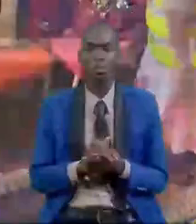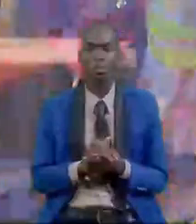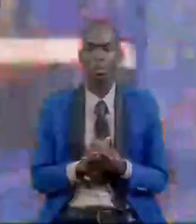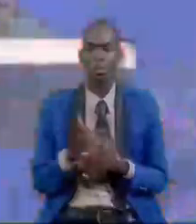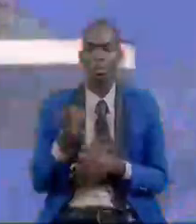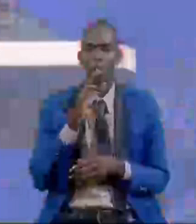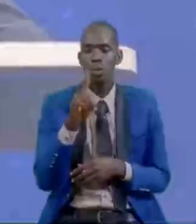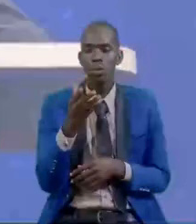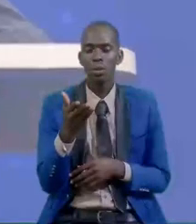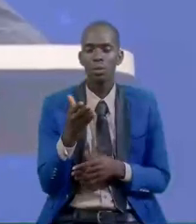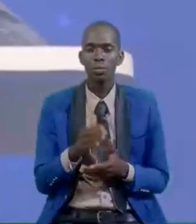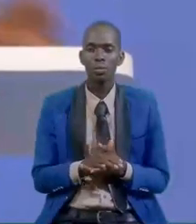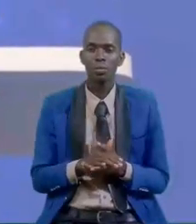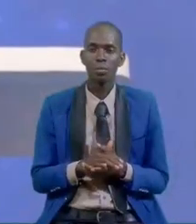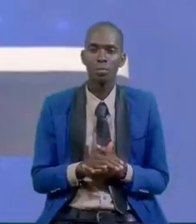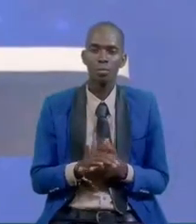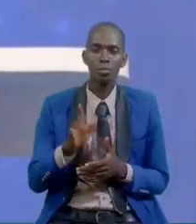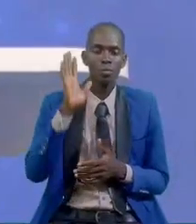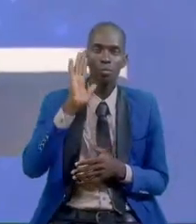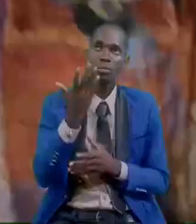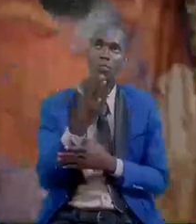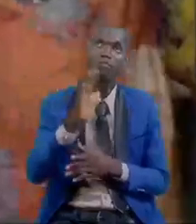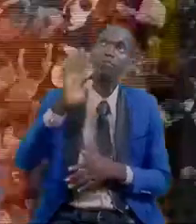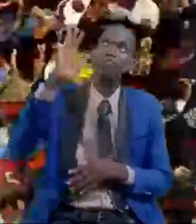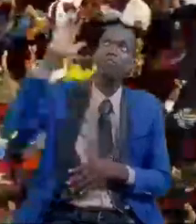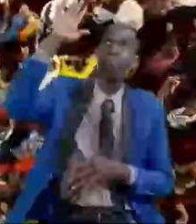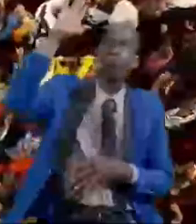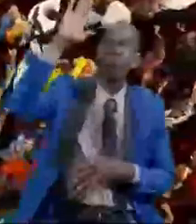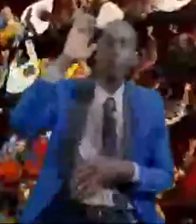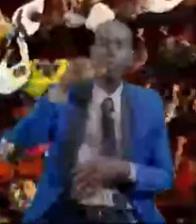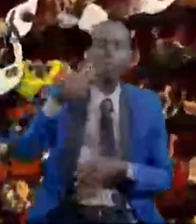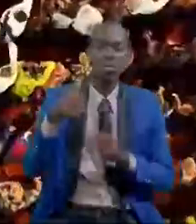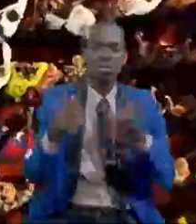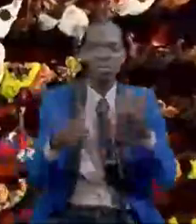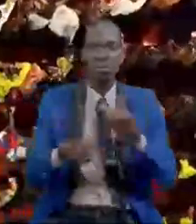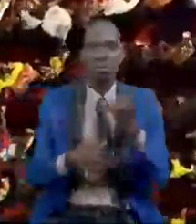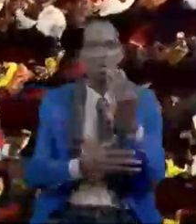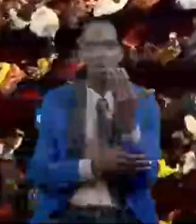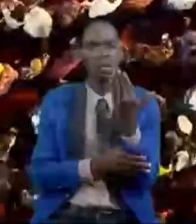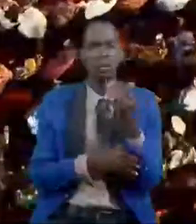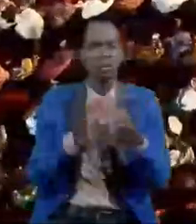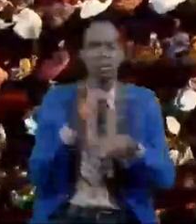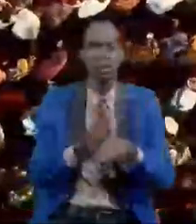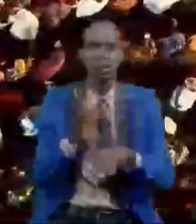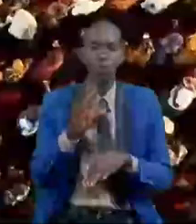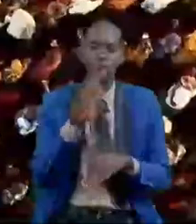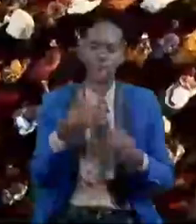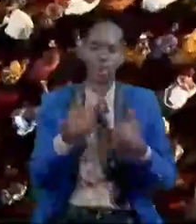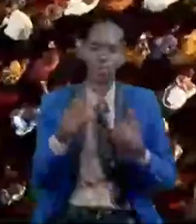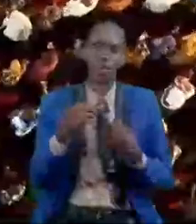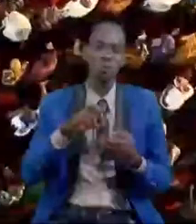Où es-tu? Lève une main et impose-toi. Mets l'autre main là où tu as le